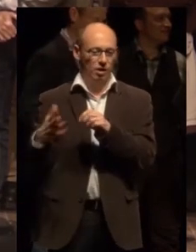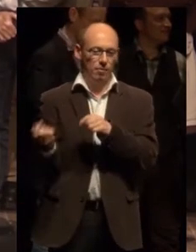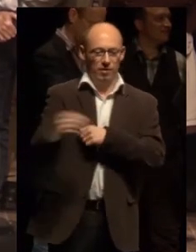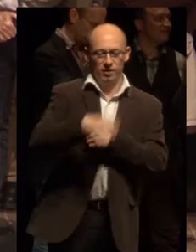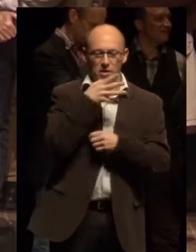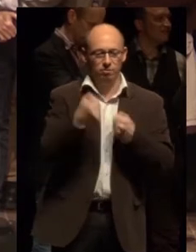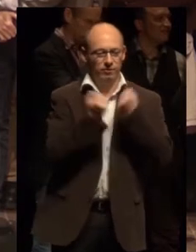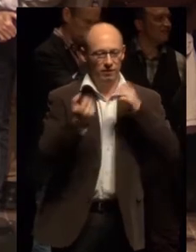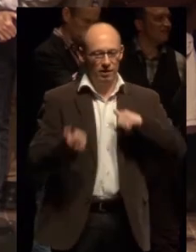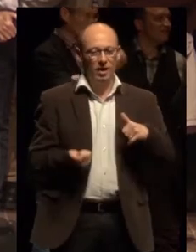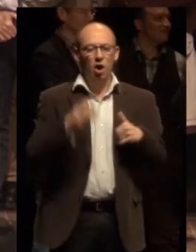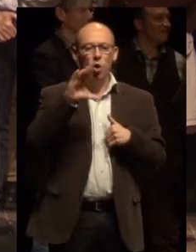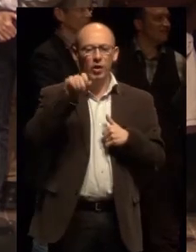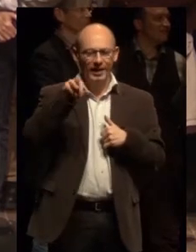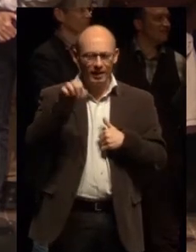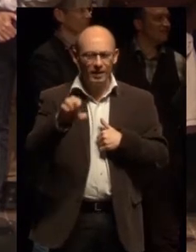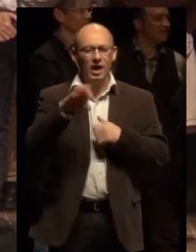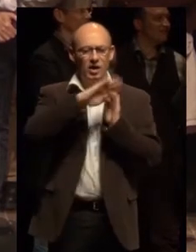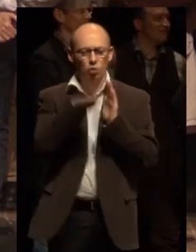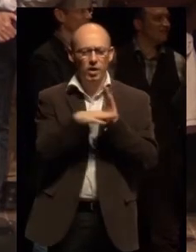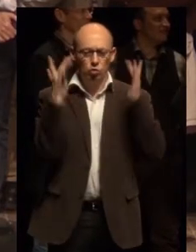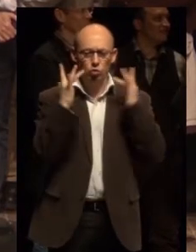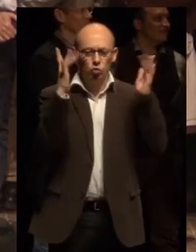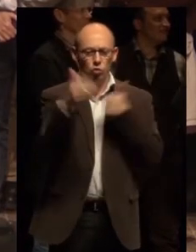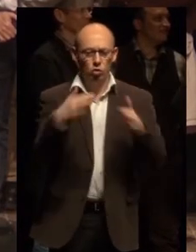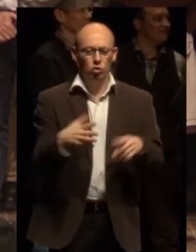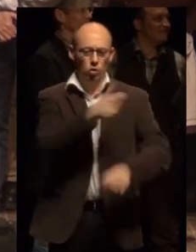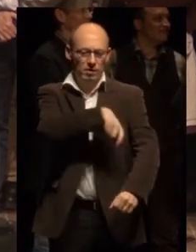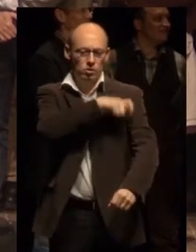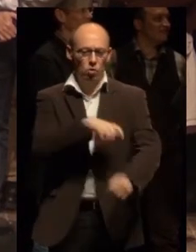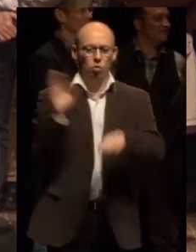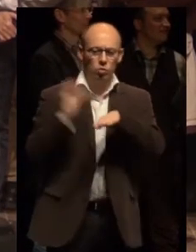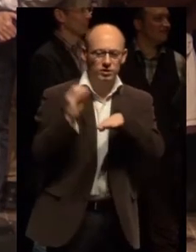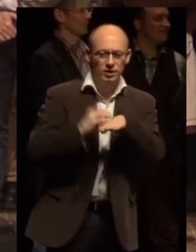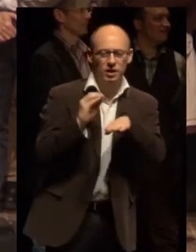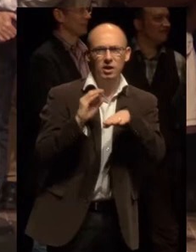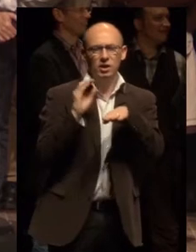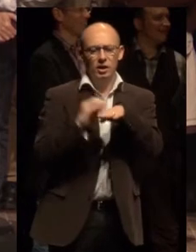adjointe à la culture, qui est en ce moment en commission au conseil régional, c'est une horrible cumularde.